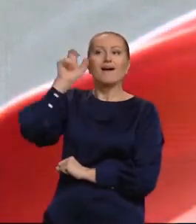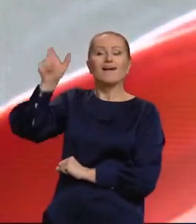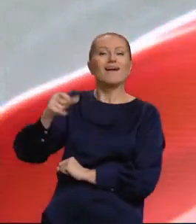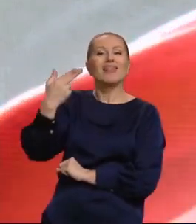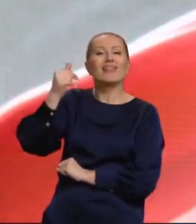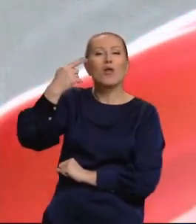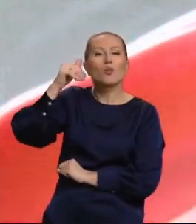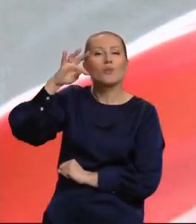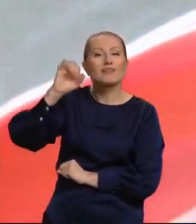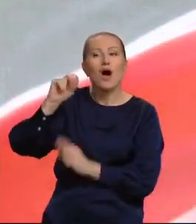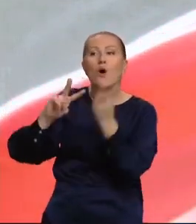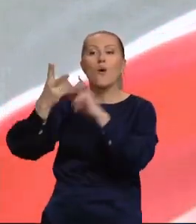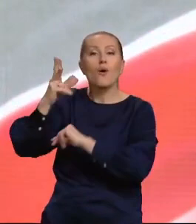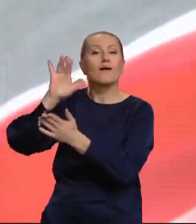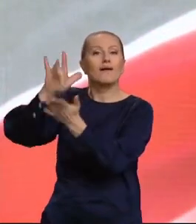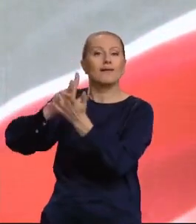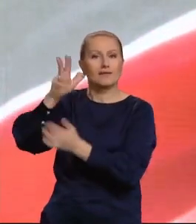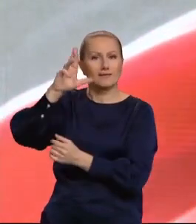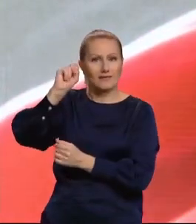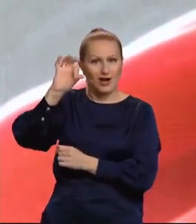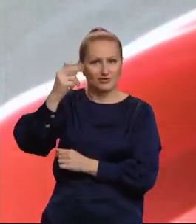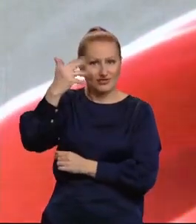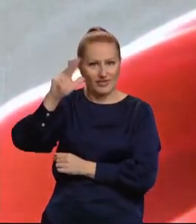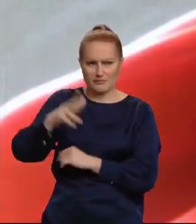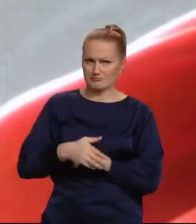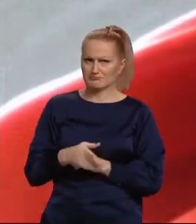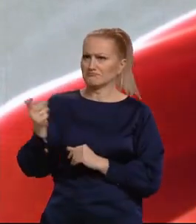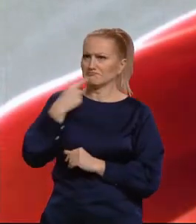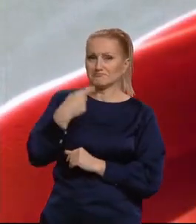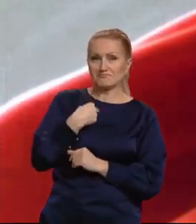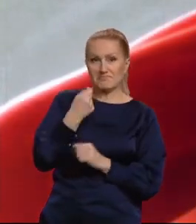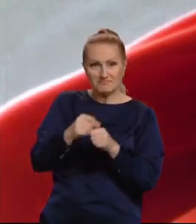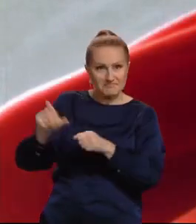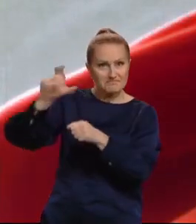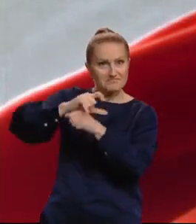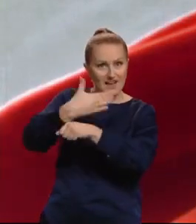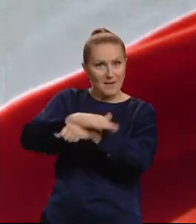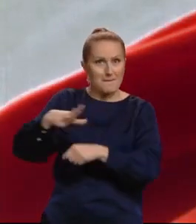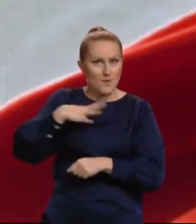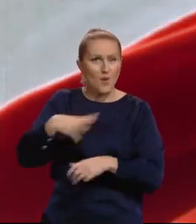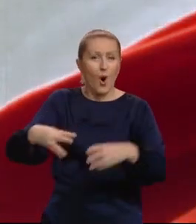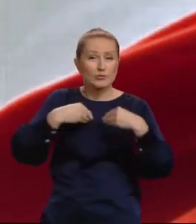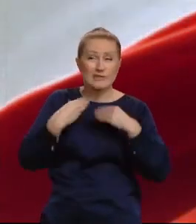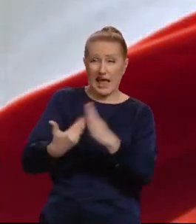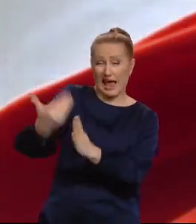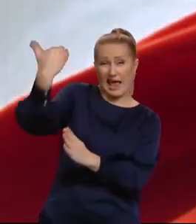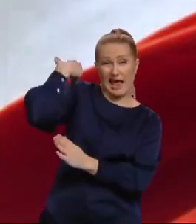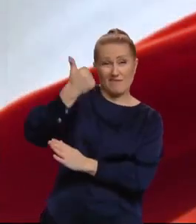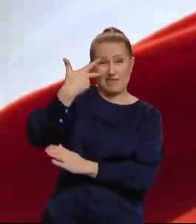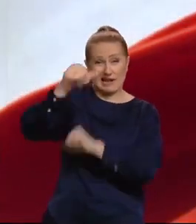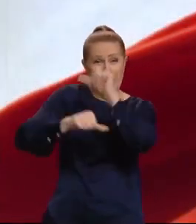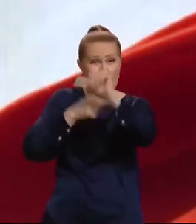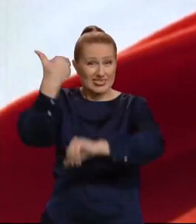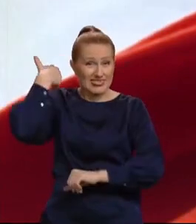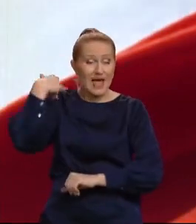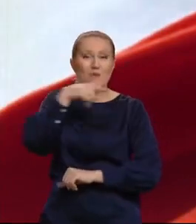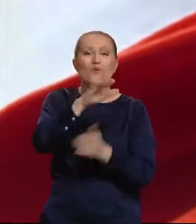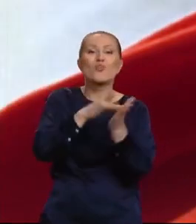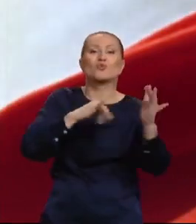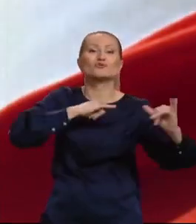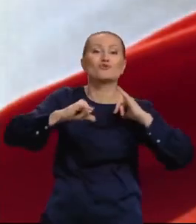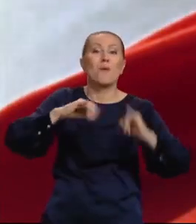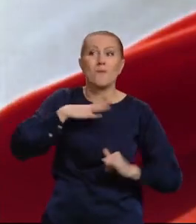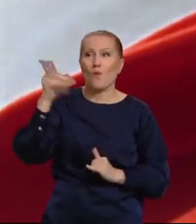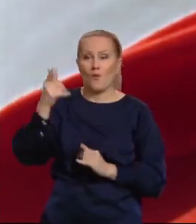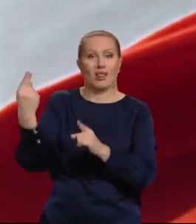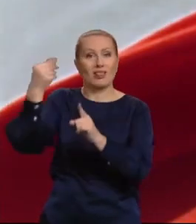Kraśniku i powiedziała mi, że dostała waloryzację emerytury kilka lat temu za Tuska 2 złote. I